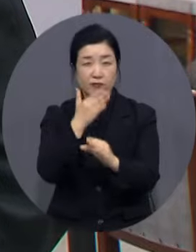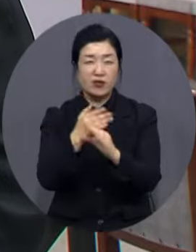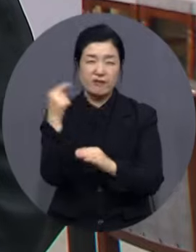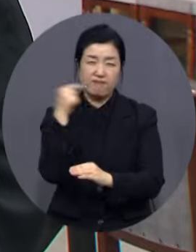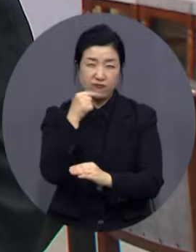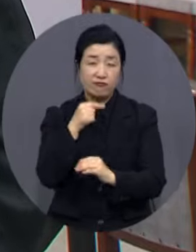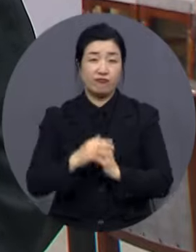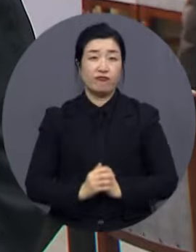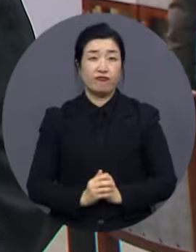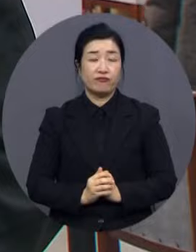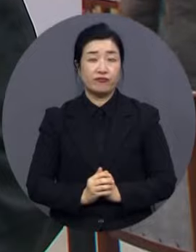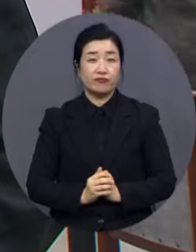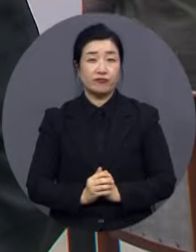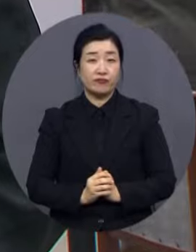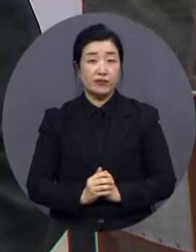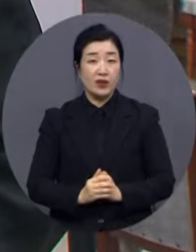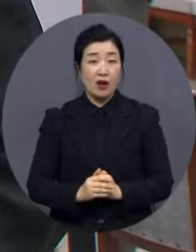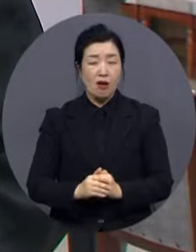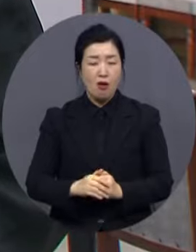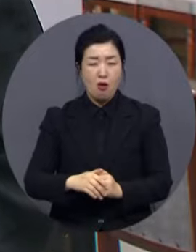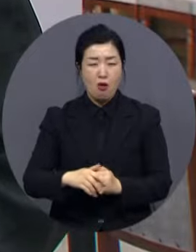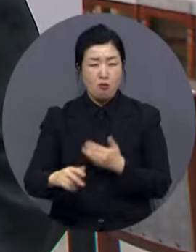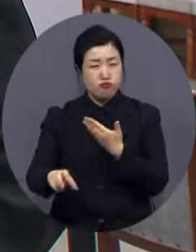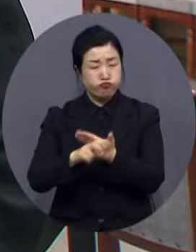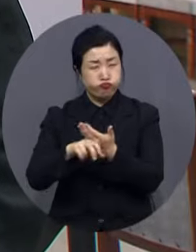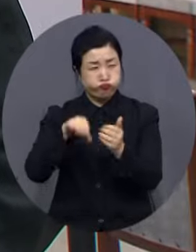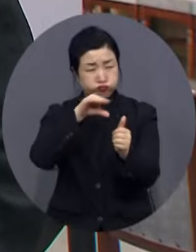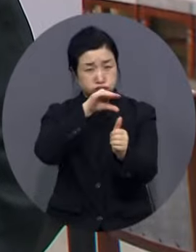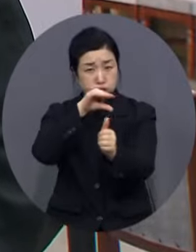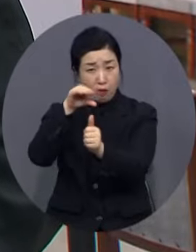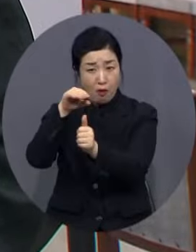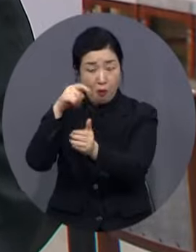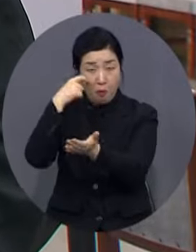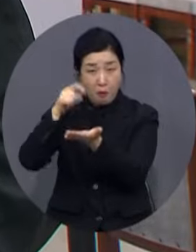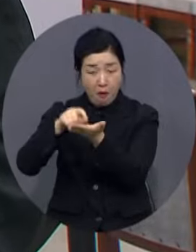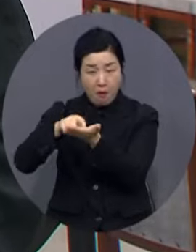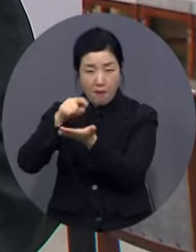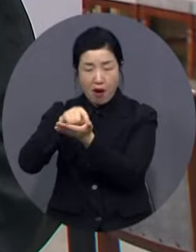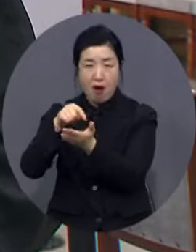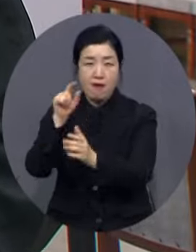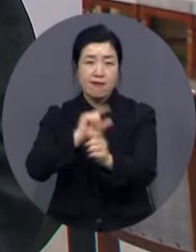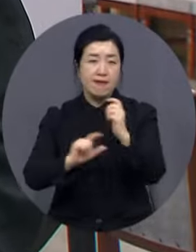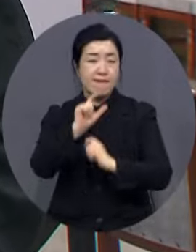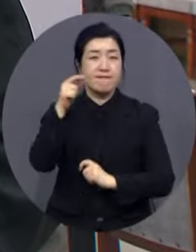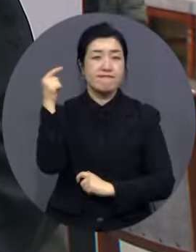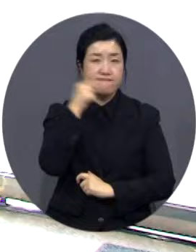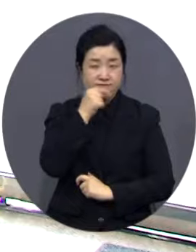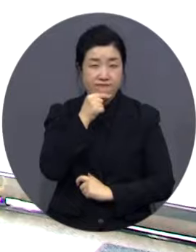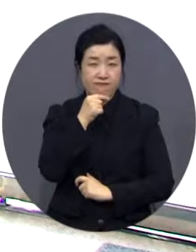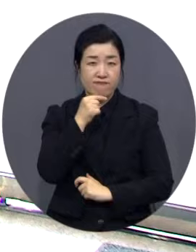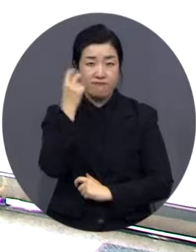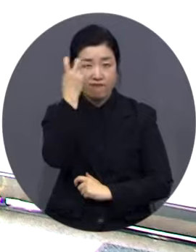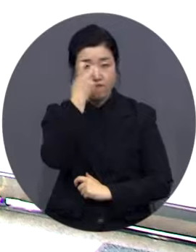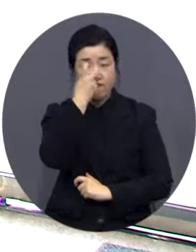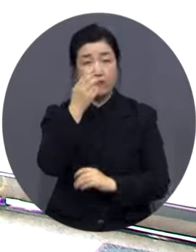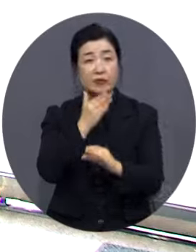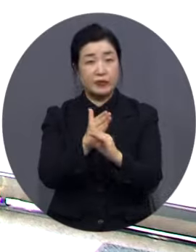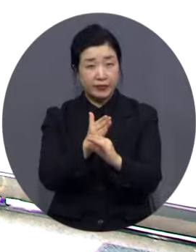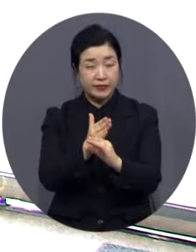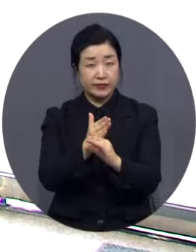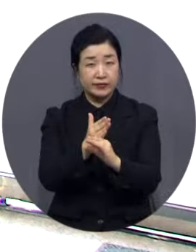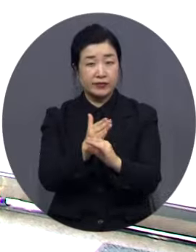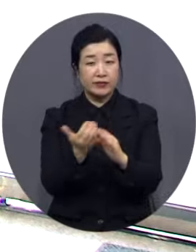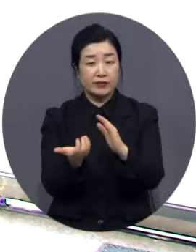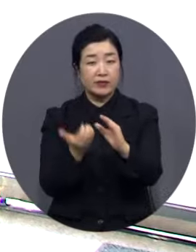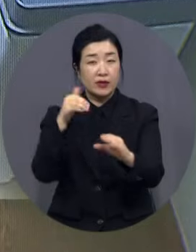이습니다 투표소에서 불법 촬영 카메라가 무더기로 발견되면서 보안도 한층 강화됐습니다 제주도 선거 관리